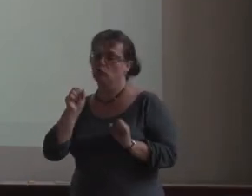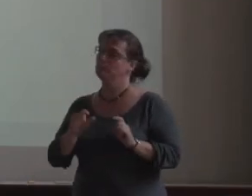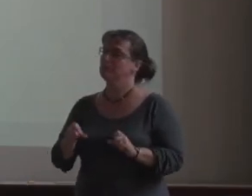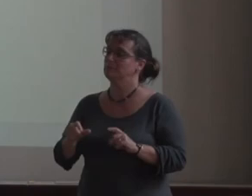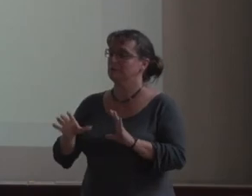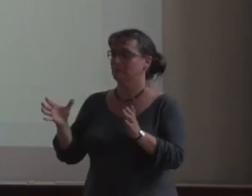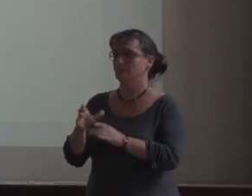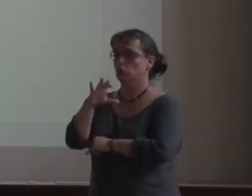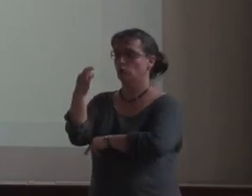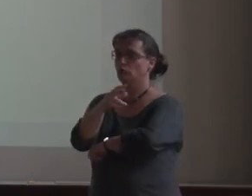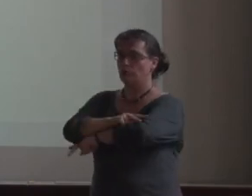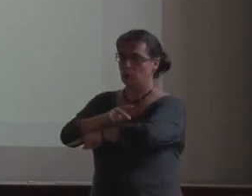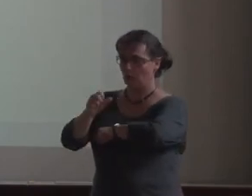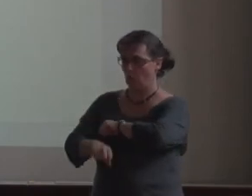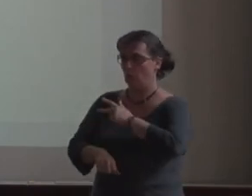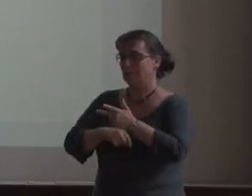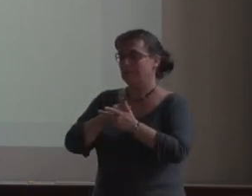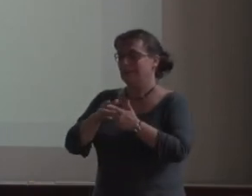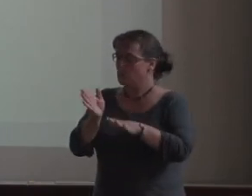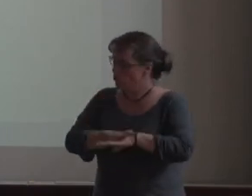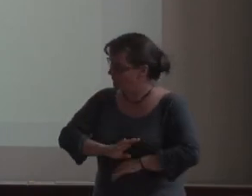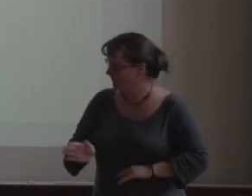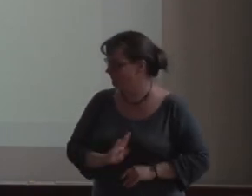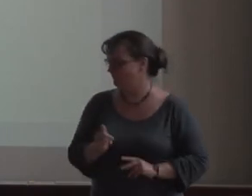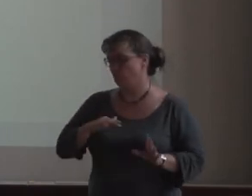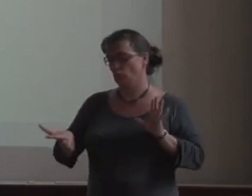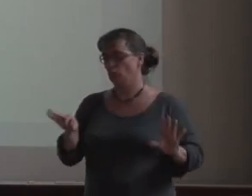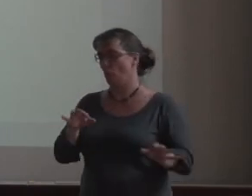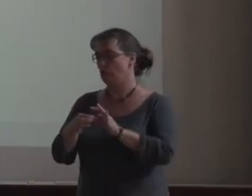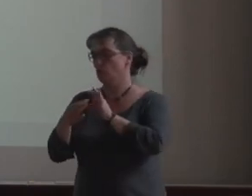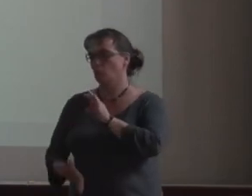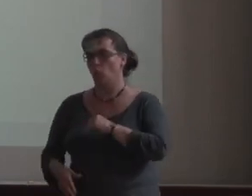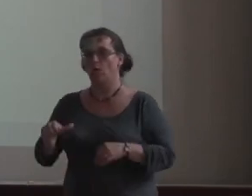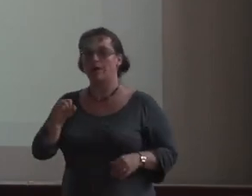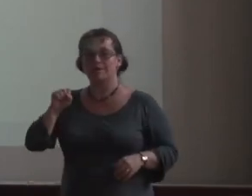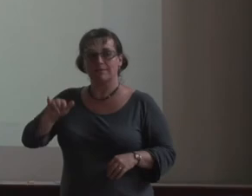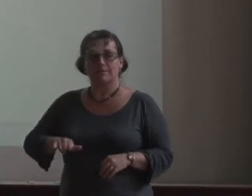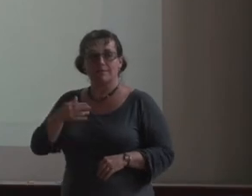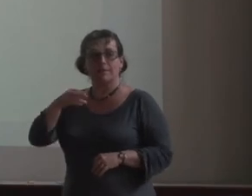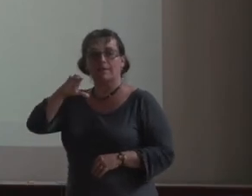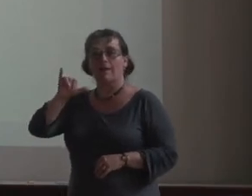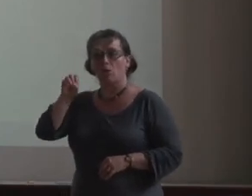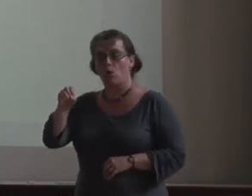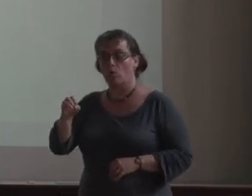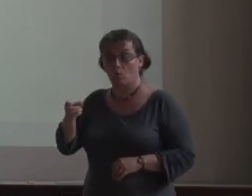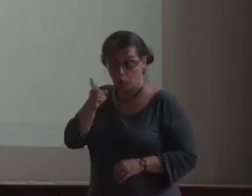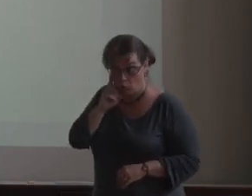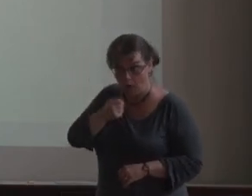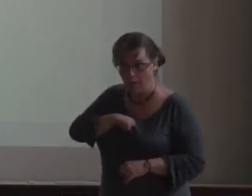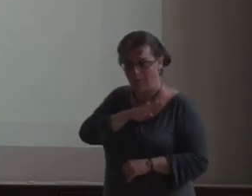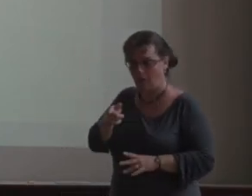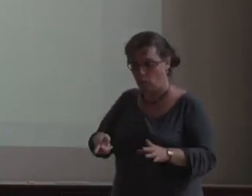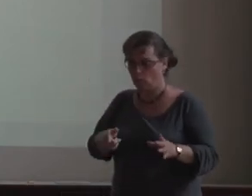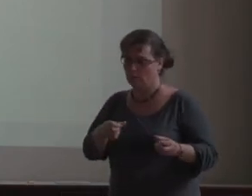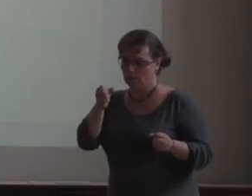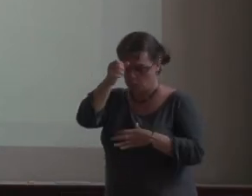Mais en pratique, bon, on est quand même parti sur du async.io, et la raison principale, c'est qu'au moment où on a lancé le projet, async.io c'était le truc